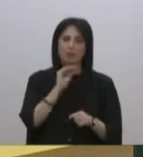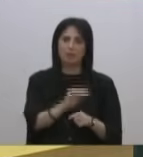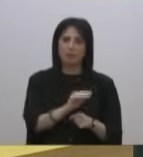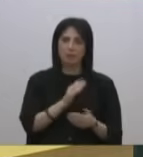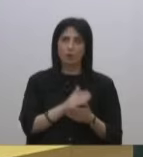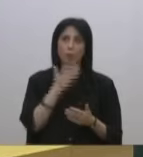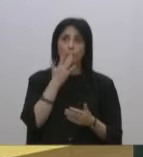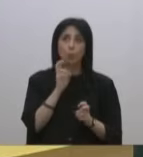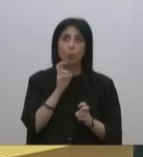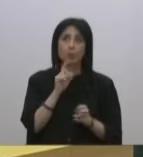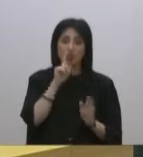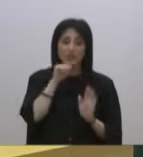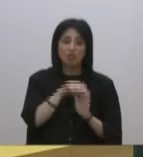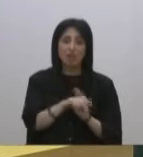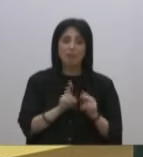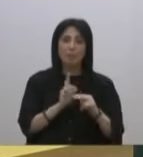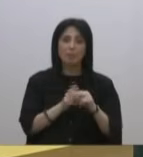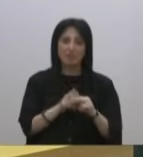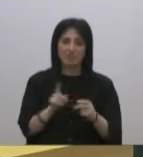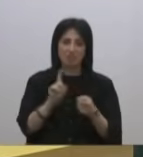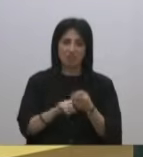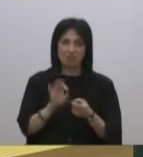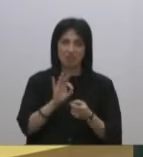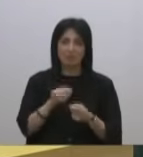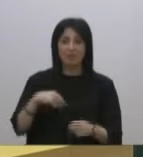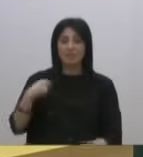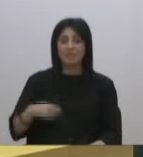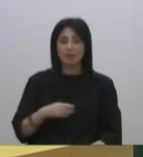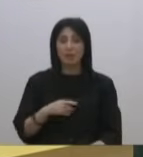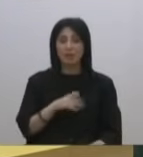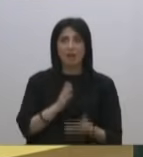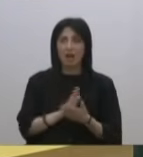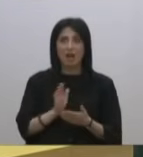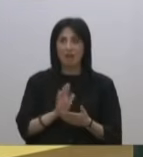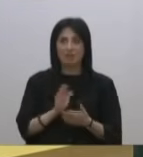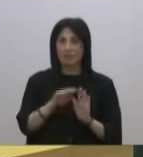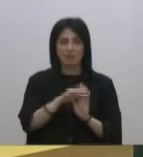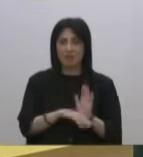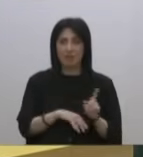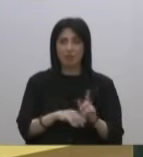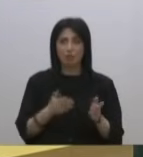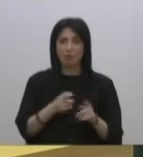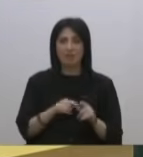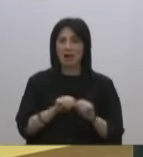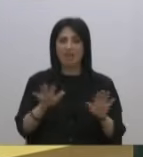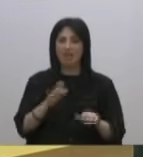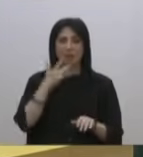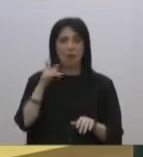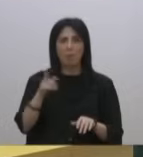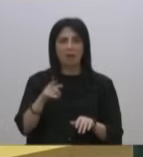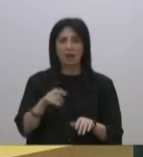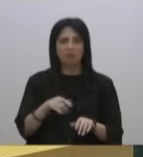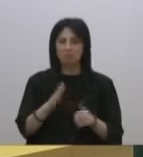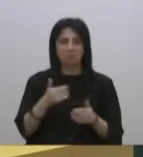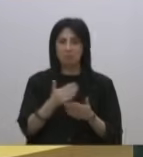აქვს უცხოური ჩარევის პრევენციის შესახებ და საფრანგეთს არ აქვს სია, რომ ეს არ ვრცელდება ამერიკაზე,